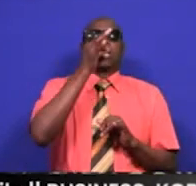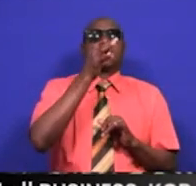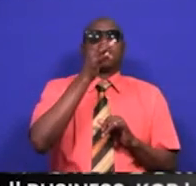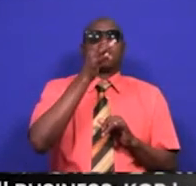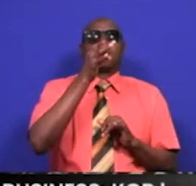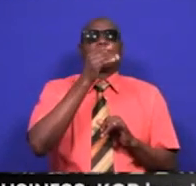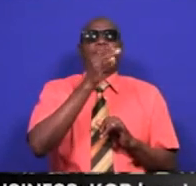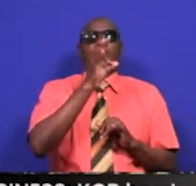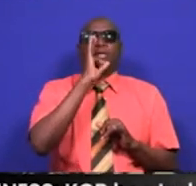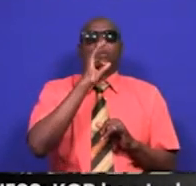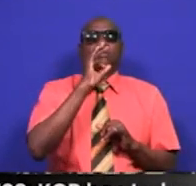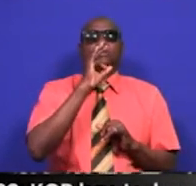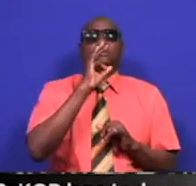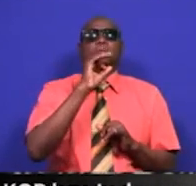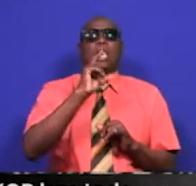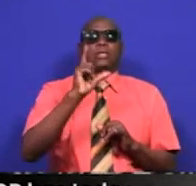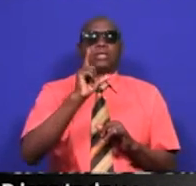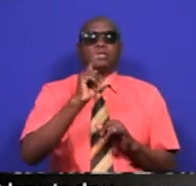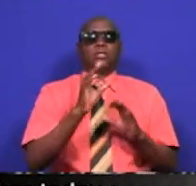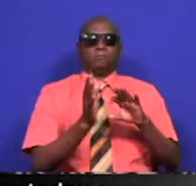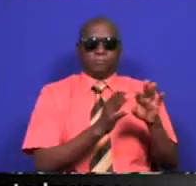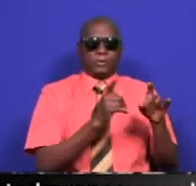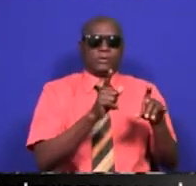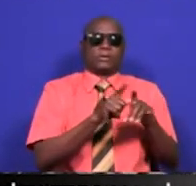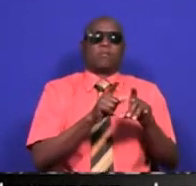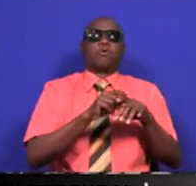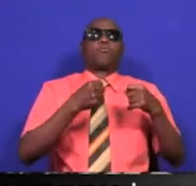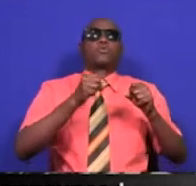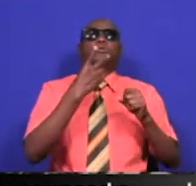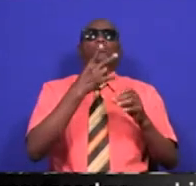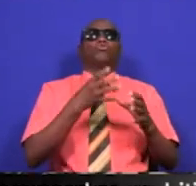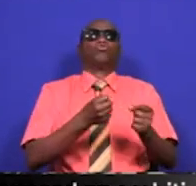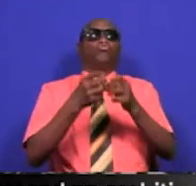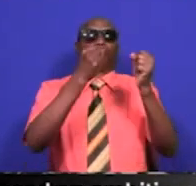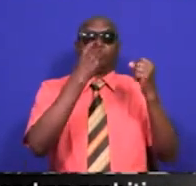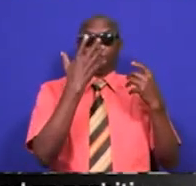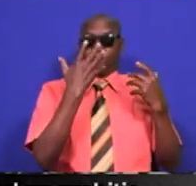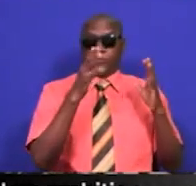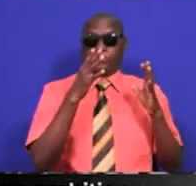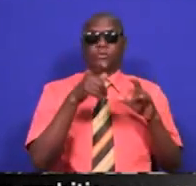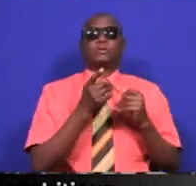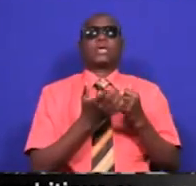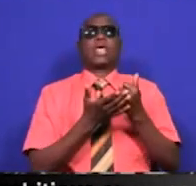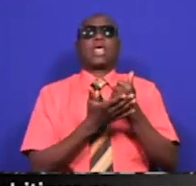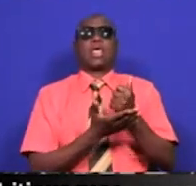kuenda kuuzwa. Pia tunaweza kunaza motorbike bili ambazo zinasaidia upande wa